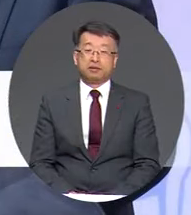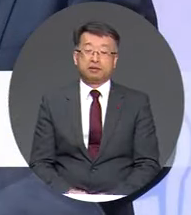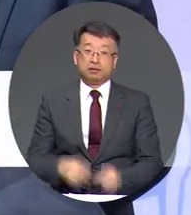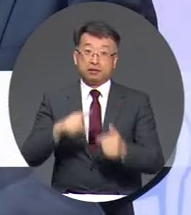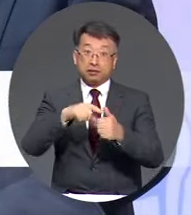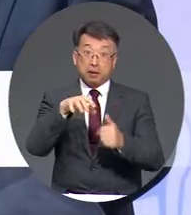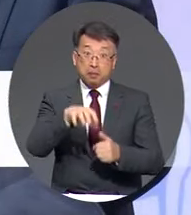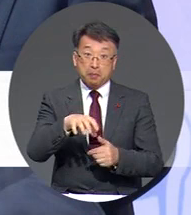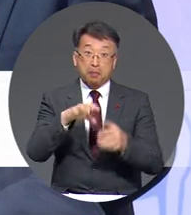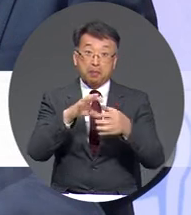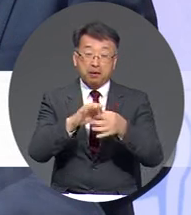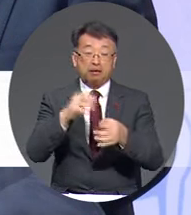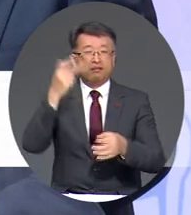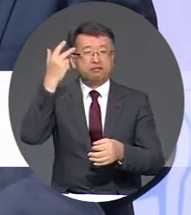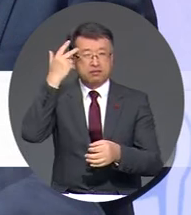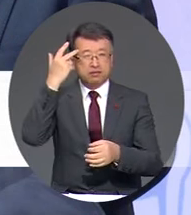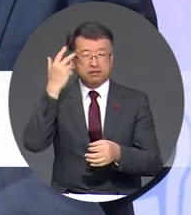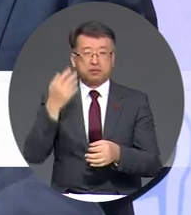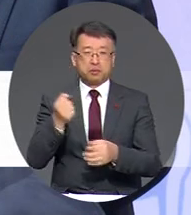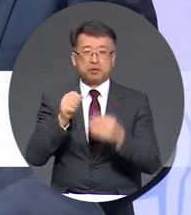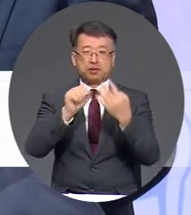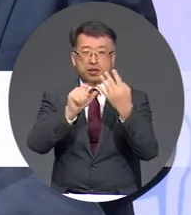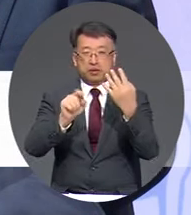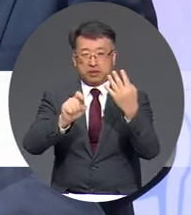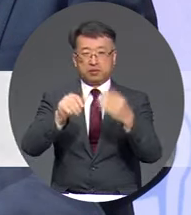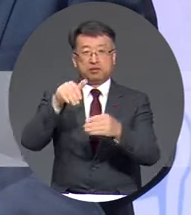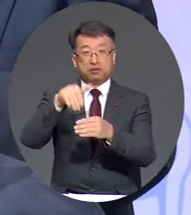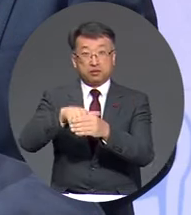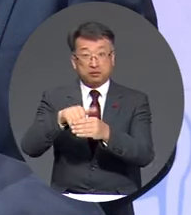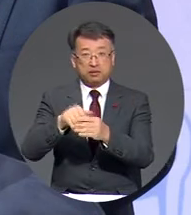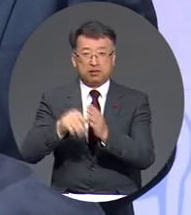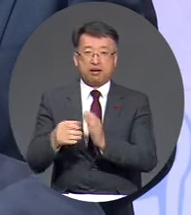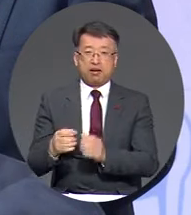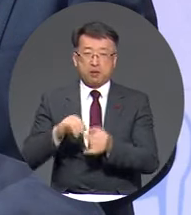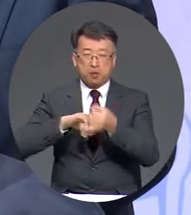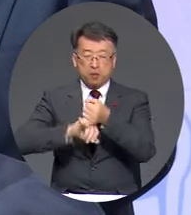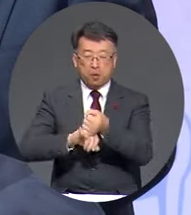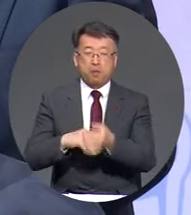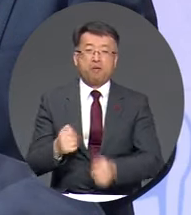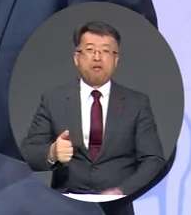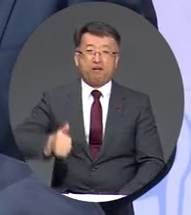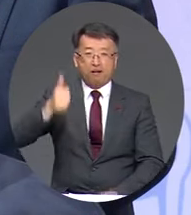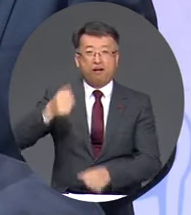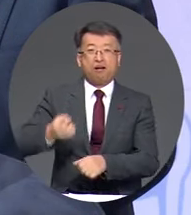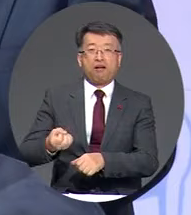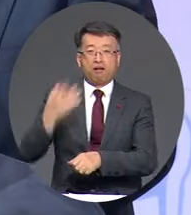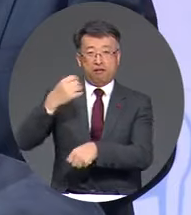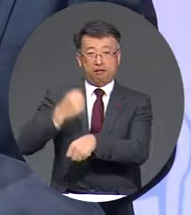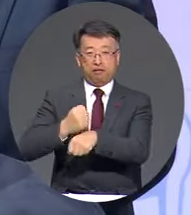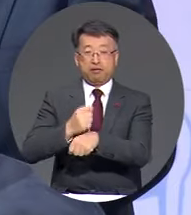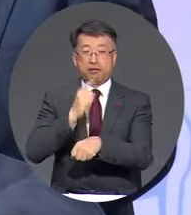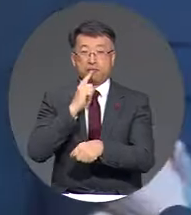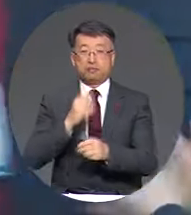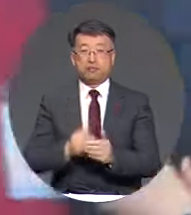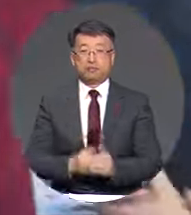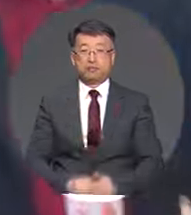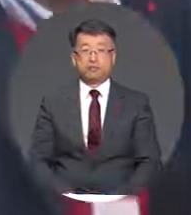경남의 정신으로 4월 총선에서 반드시 승리하겠다고 밝혔습니다. 첫 소식 박종훈 기자입니다.